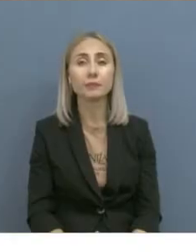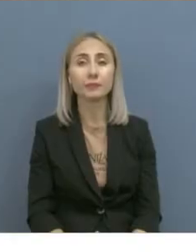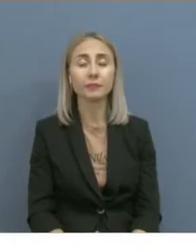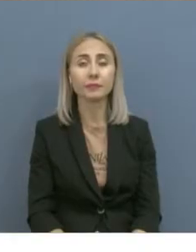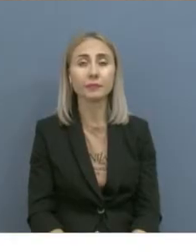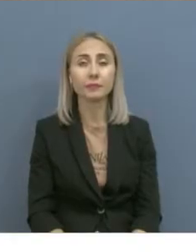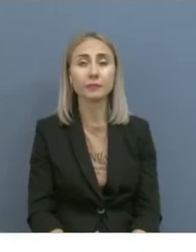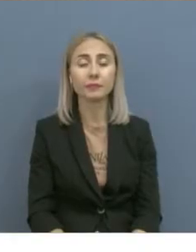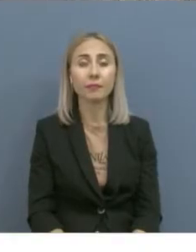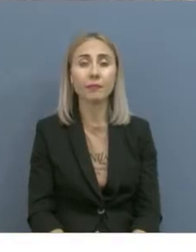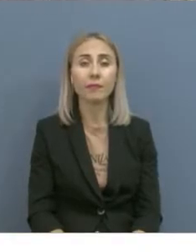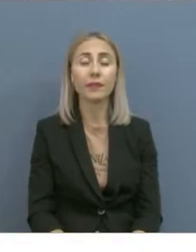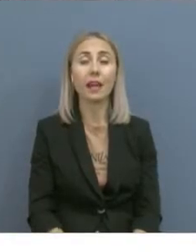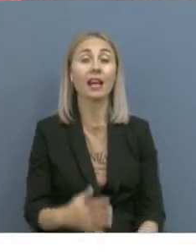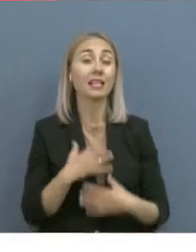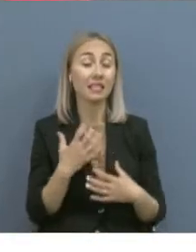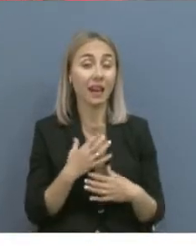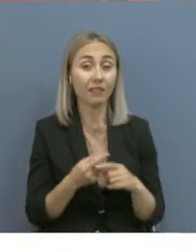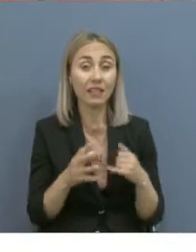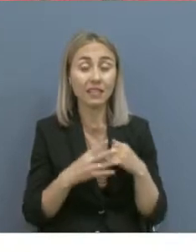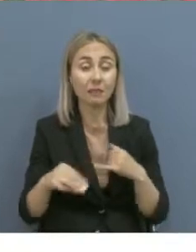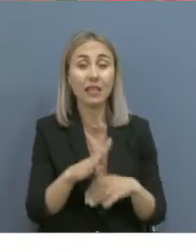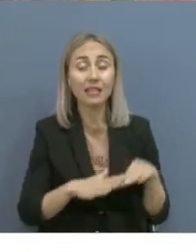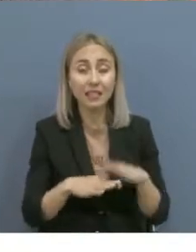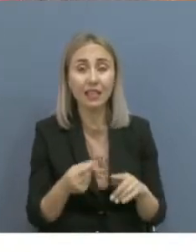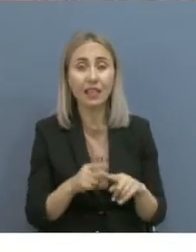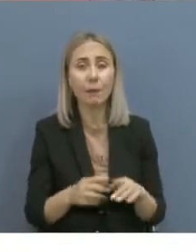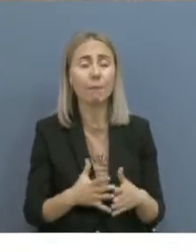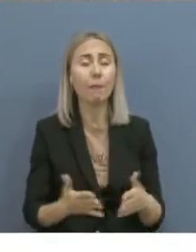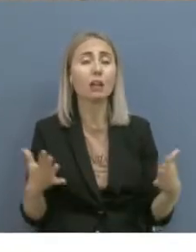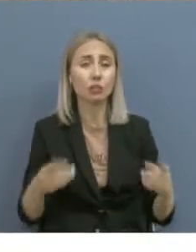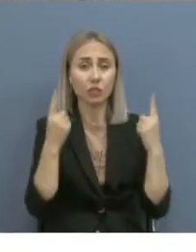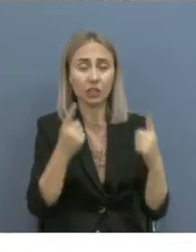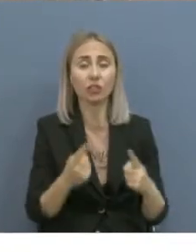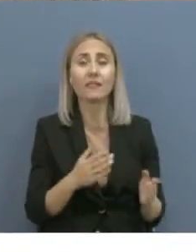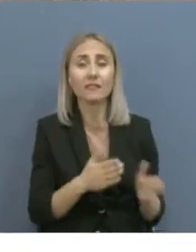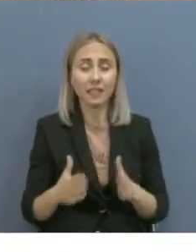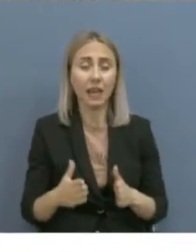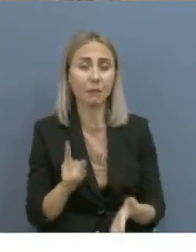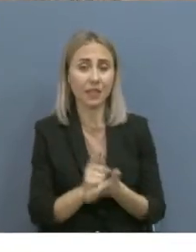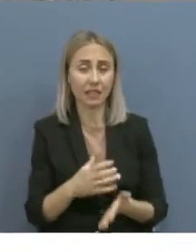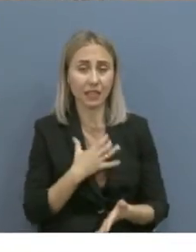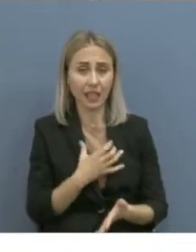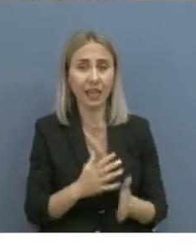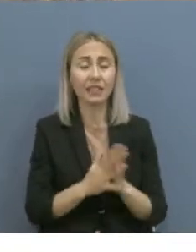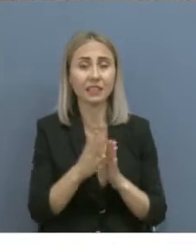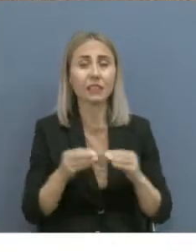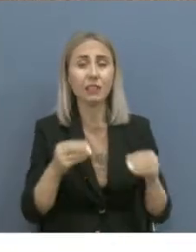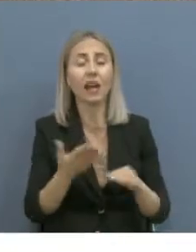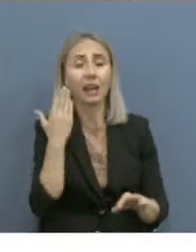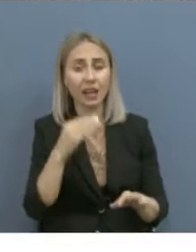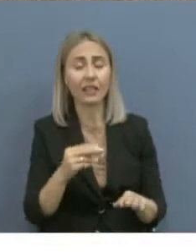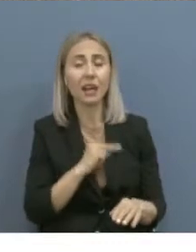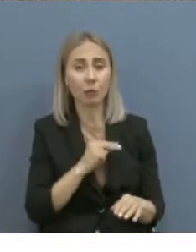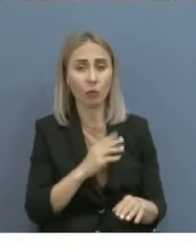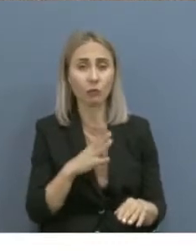Тәуекелшіл аймақтың диқандары талайсынға қарсы тұрып дағдыланған, алайда егіншілік тәуекелшіл кәсіп, сондықтан оны сақтандырудың маңызы зор.